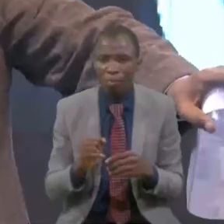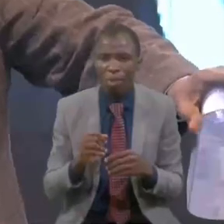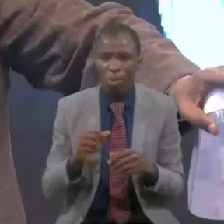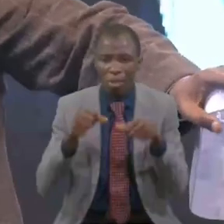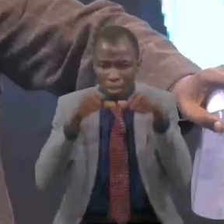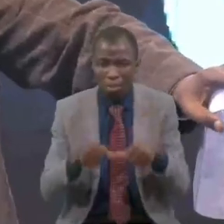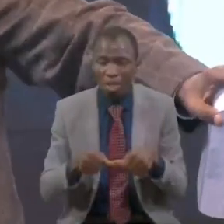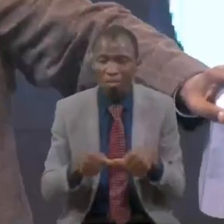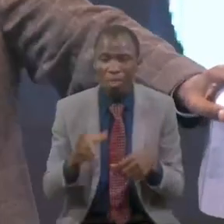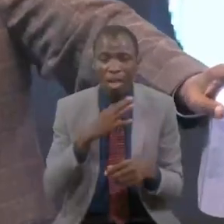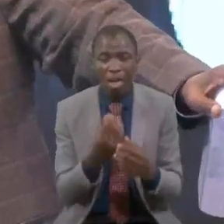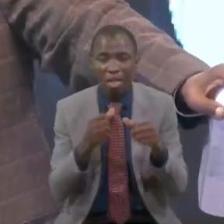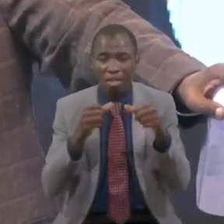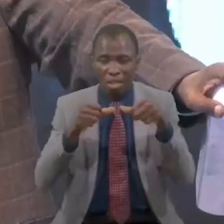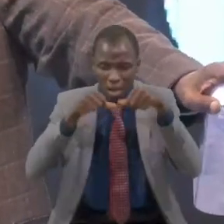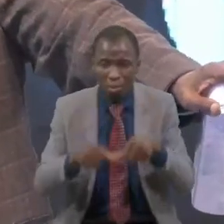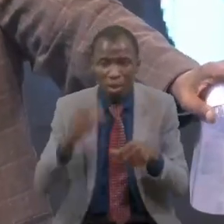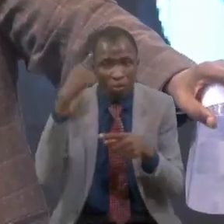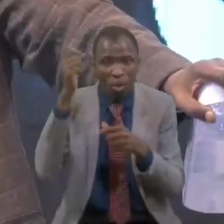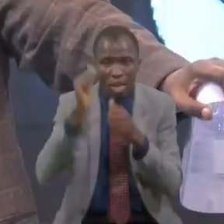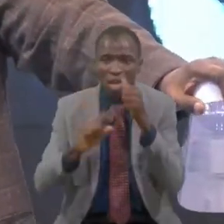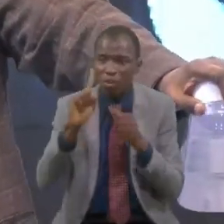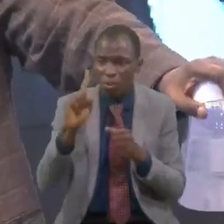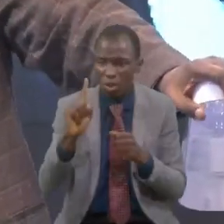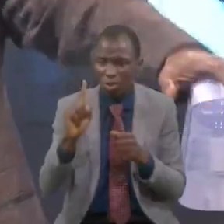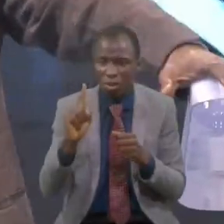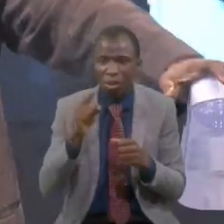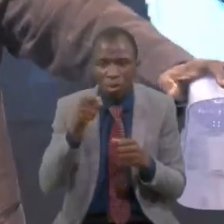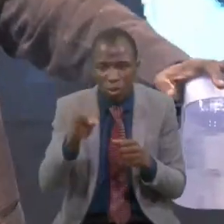demeure là et attend tout le